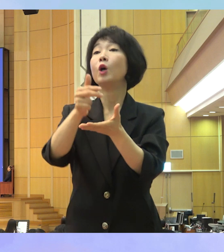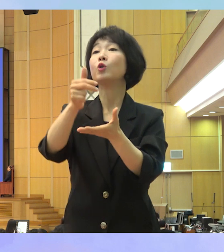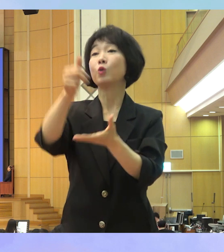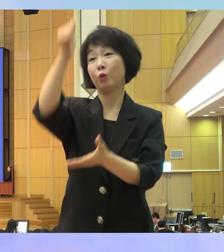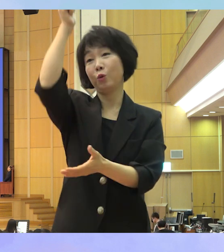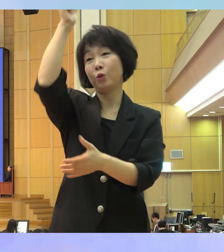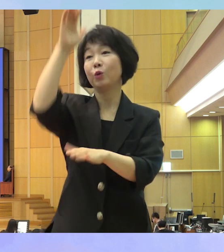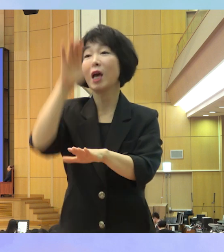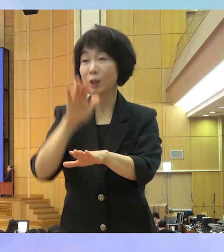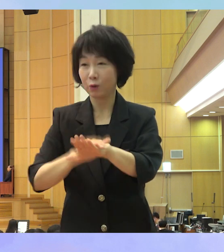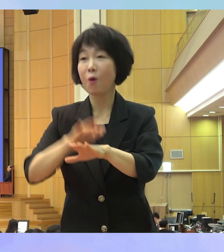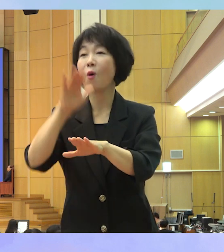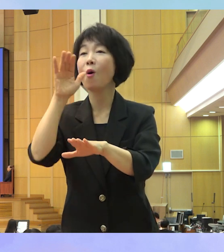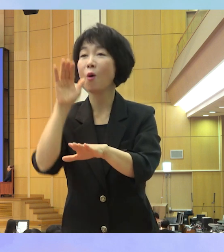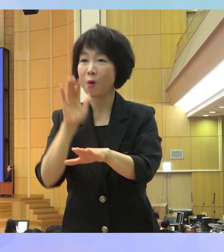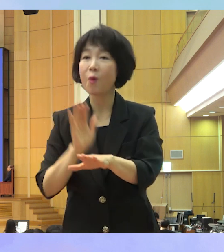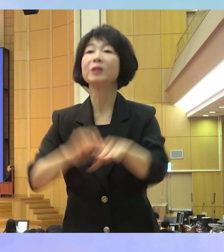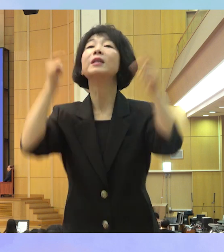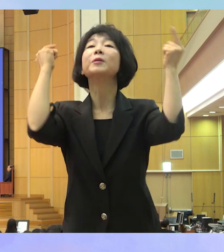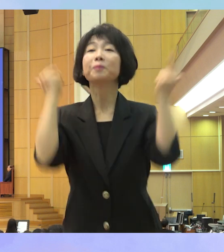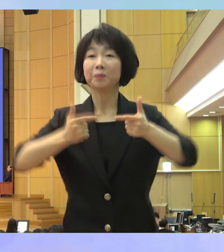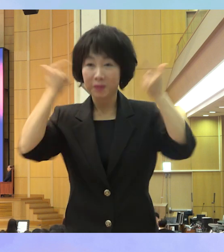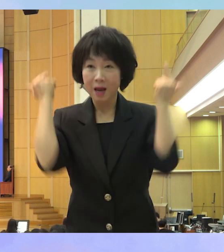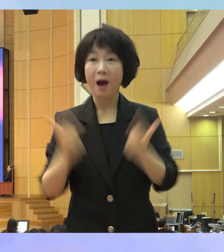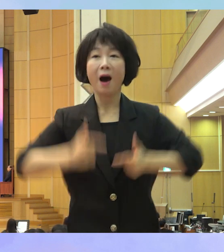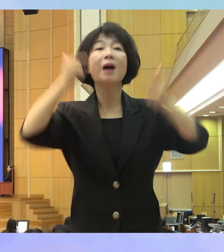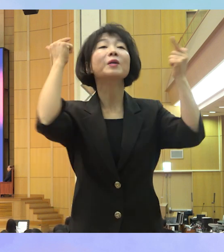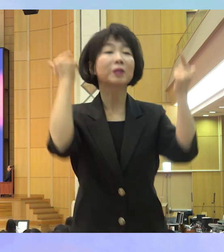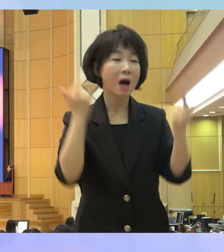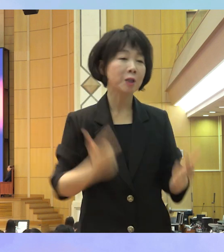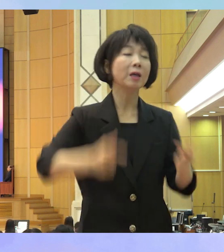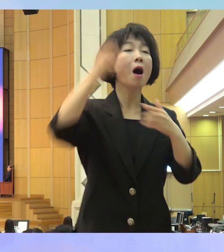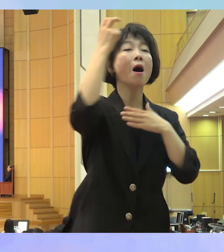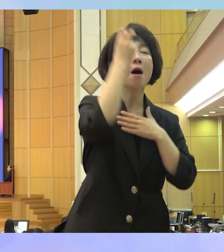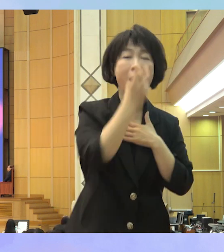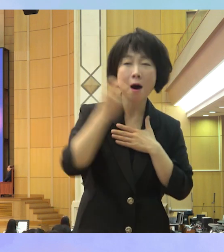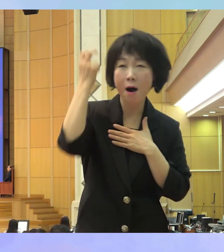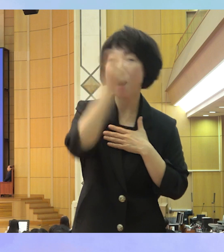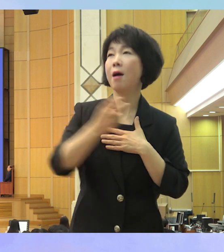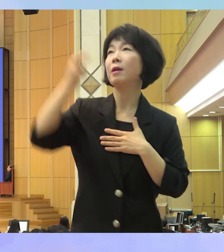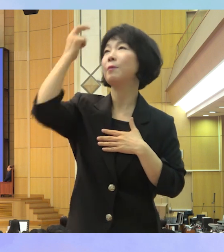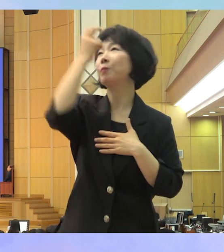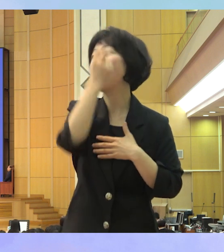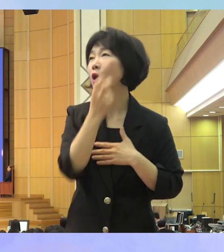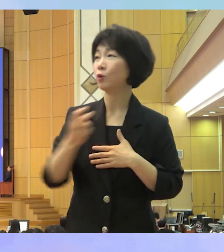자나깨나 주의 손이 항상